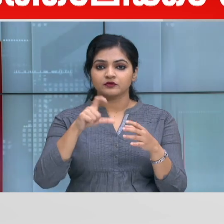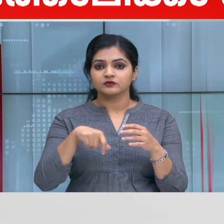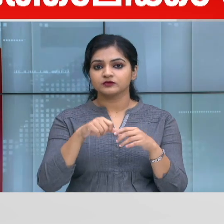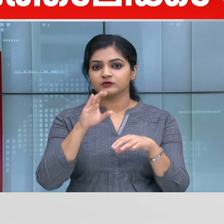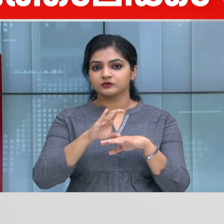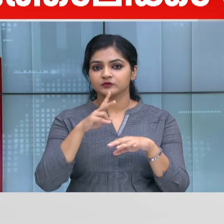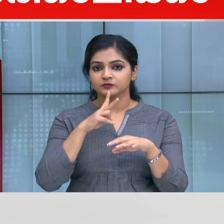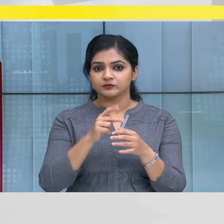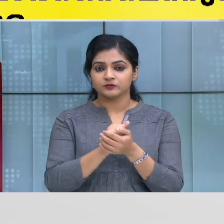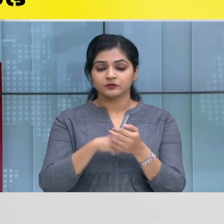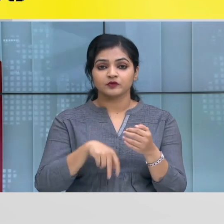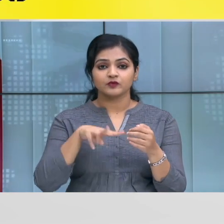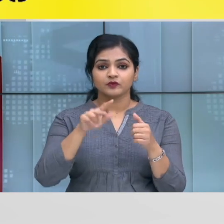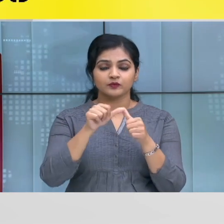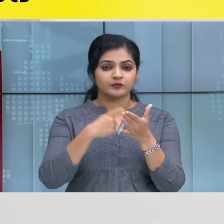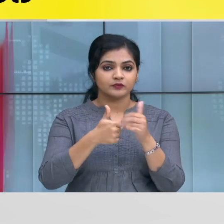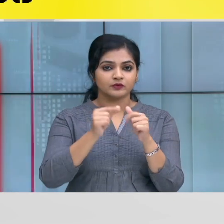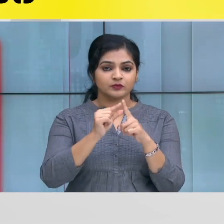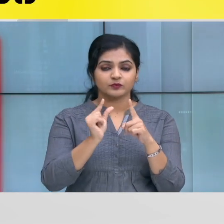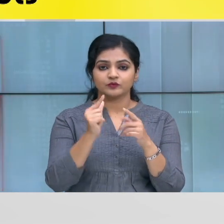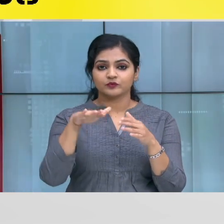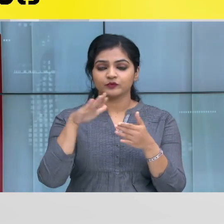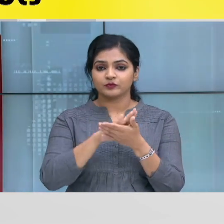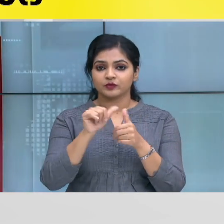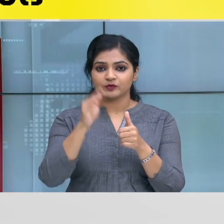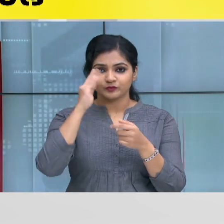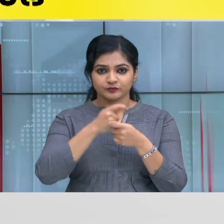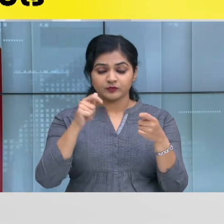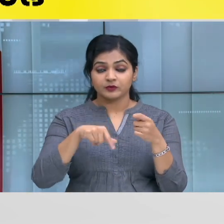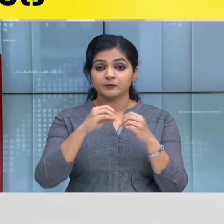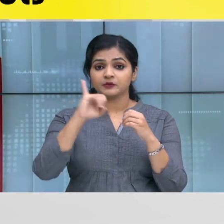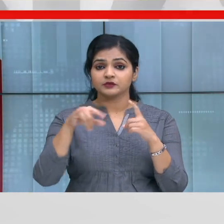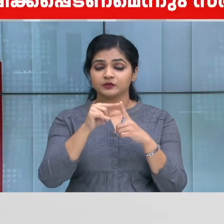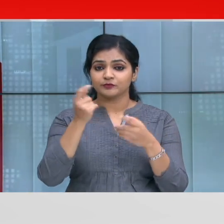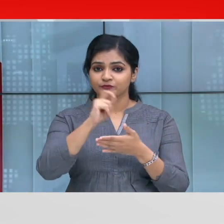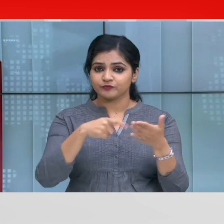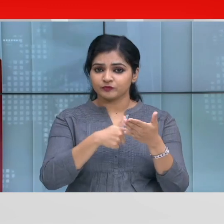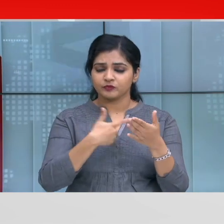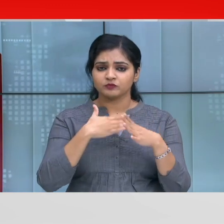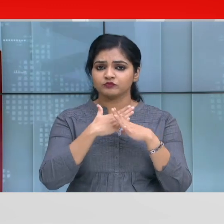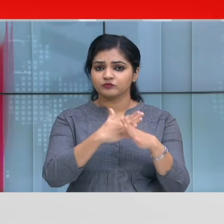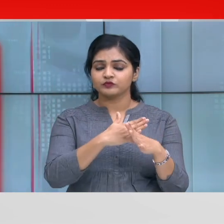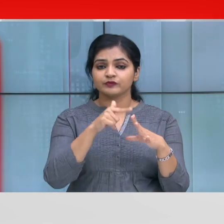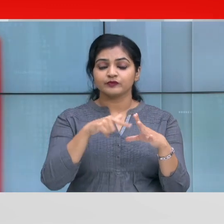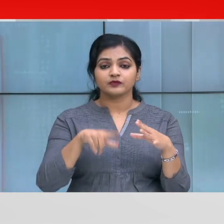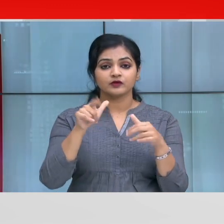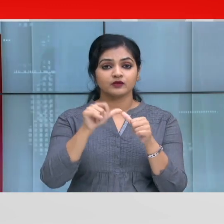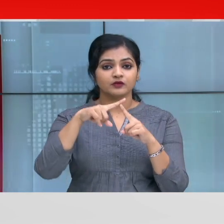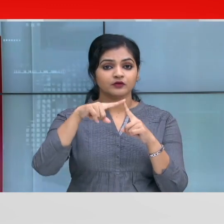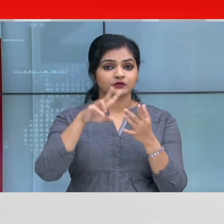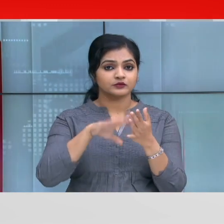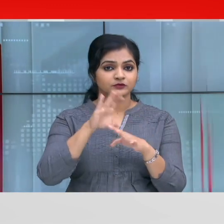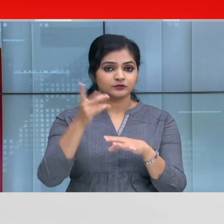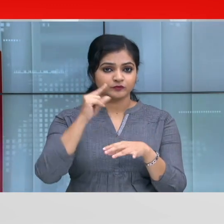അതിരൂപതയുടെ മുഖപത്രമായ ജീവദീപ്തിയിലെ BJP അനുകൂല ലേഖനത്തെ തള്ളി ലത്തീൻ സഭ രംഗത്തെത്തിയിരുന്നു. ഇതിന് പിന്നാലെയാണ്